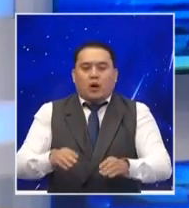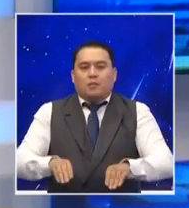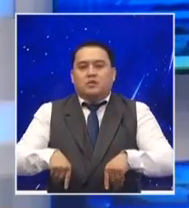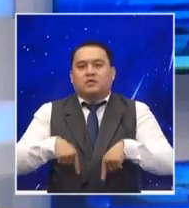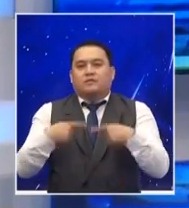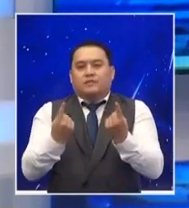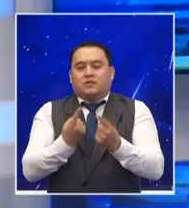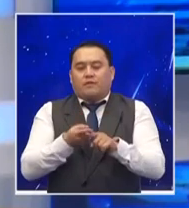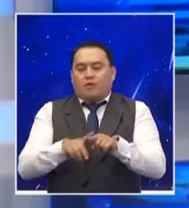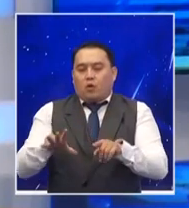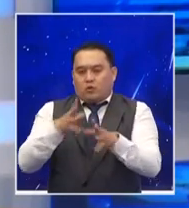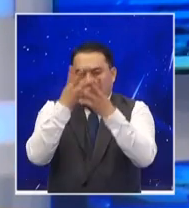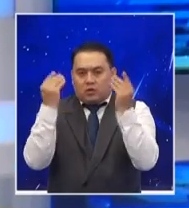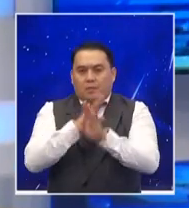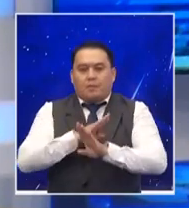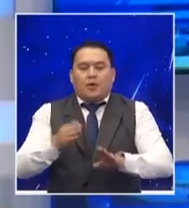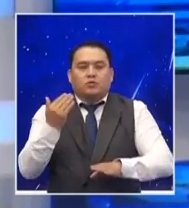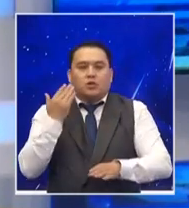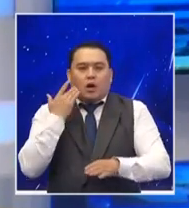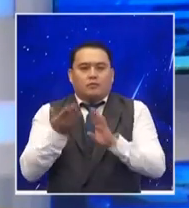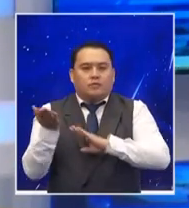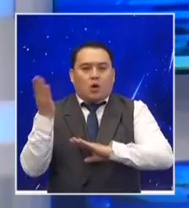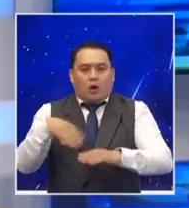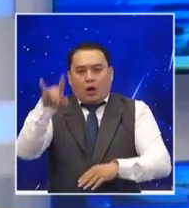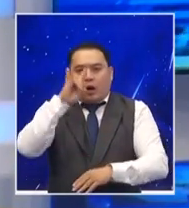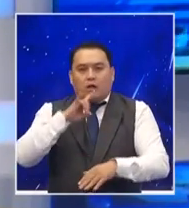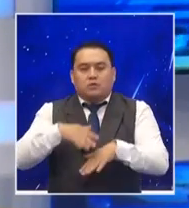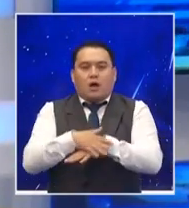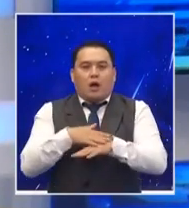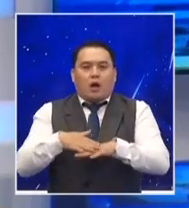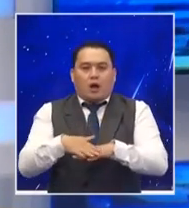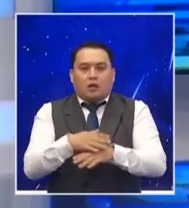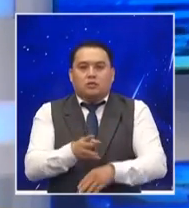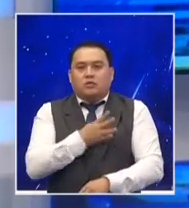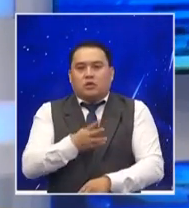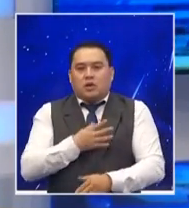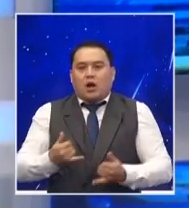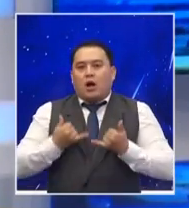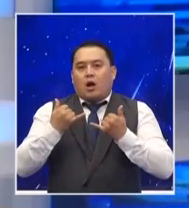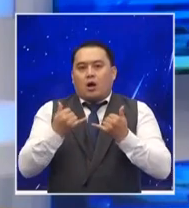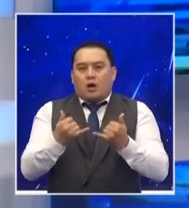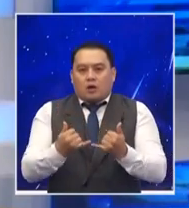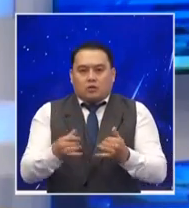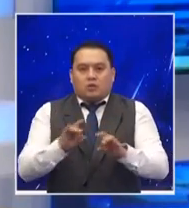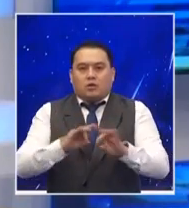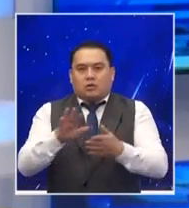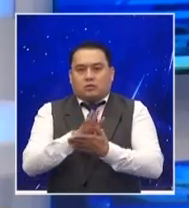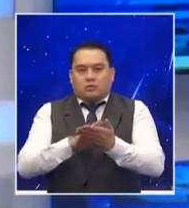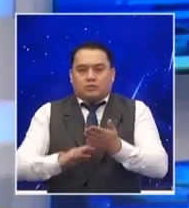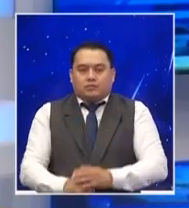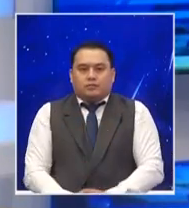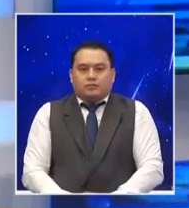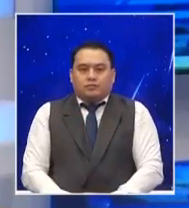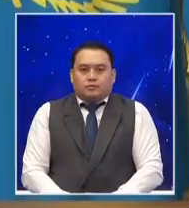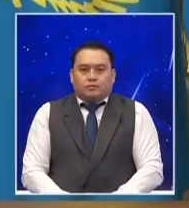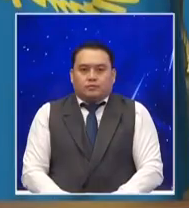осыны ешқашан ұмытпауымыз керек. Осылай деген елбасы қазақстандықтарға игі тілегін арнап, жүрек жарды лебізін білдірді.